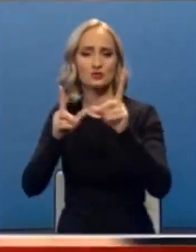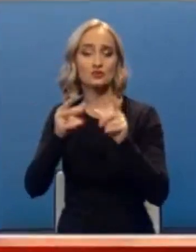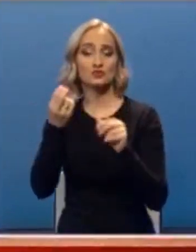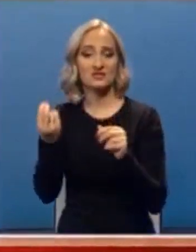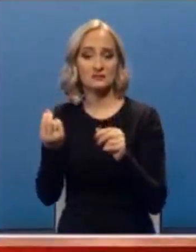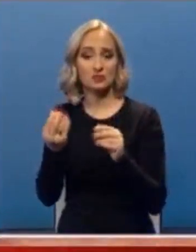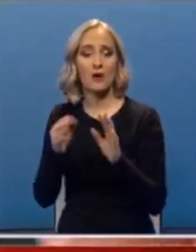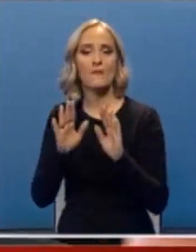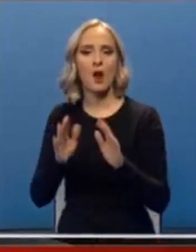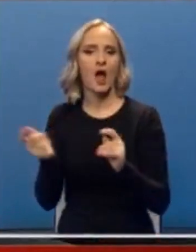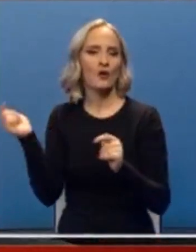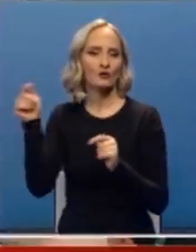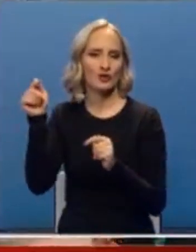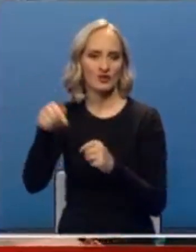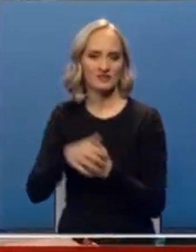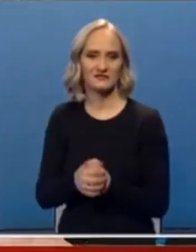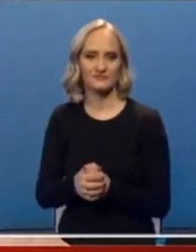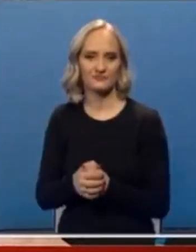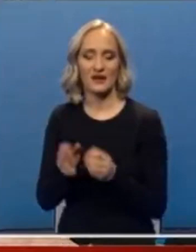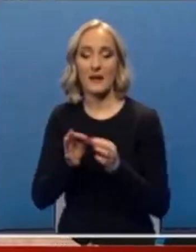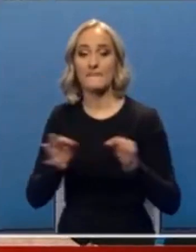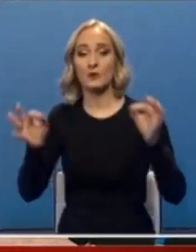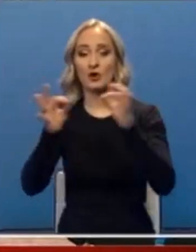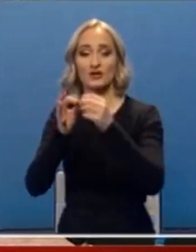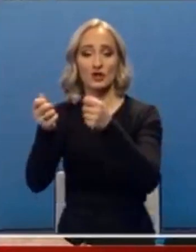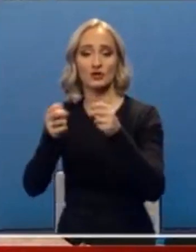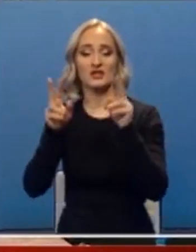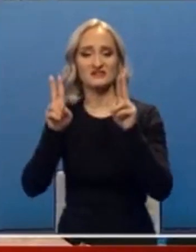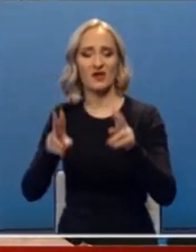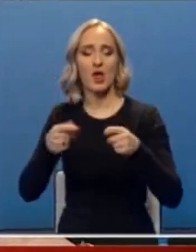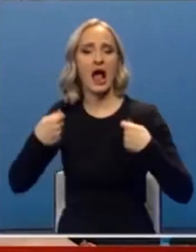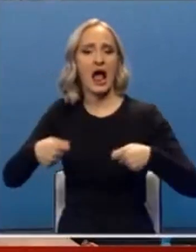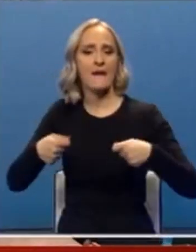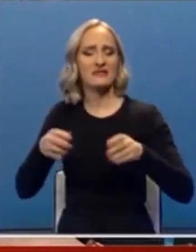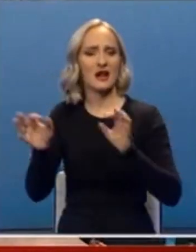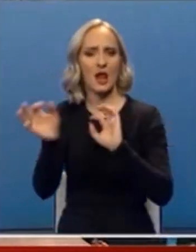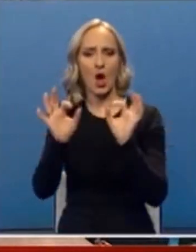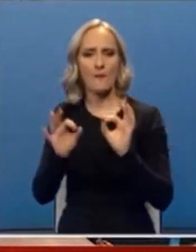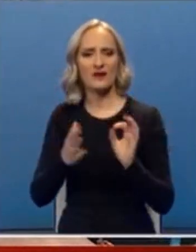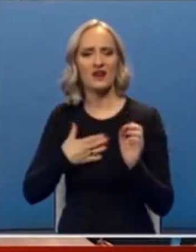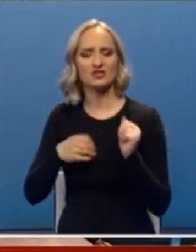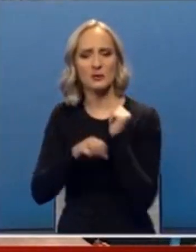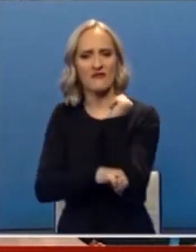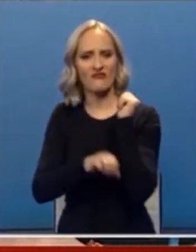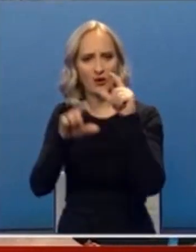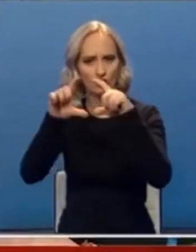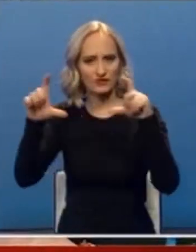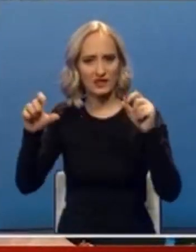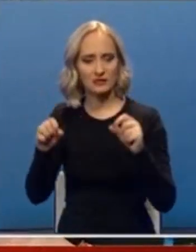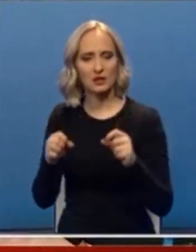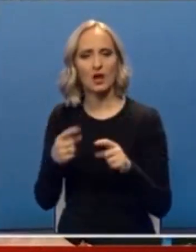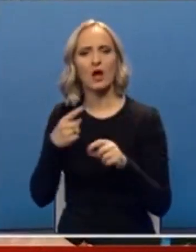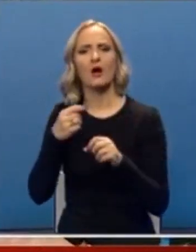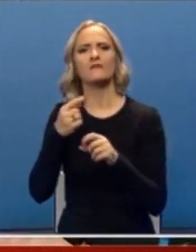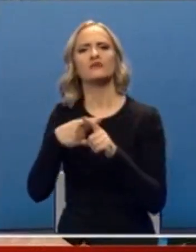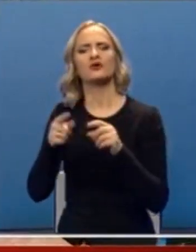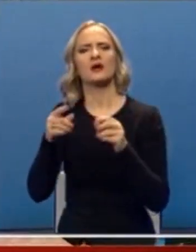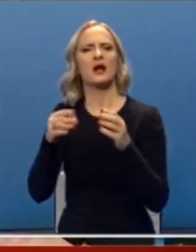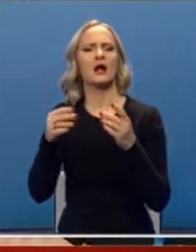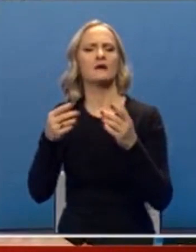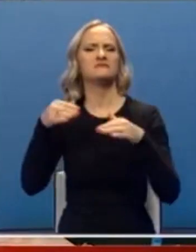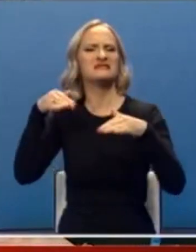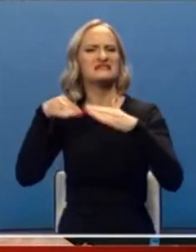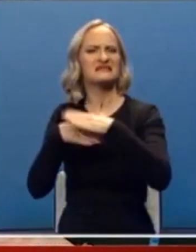Srpsku postepeno dolazi. Projekat će donijeti zaista i kapitalnu opremu našem fakultetu, termogravimetrijski analizator,